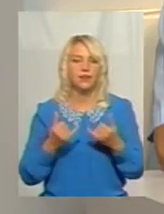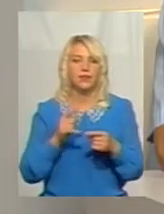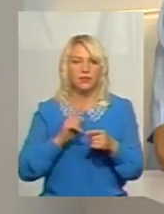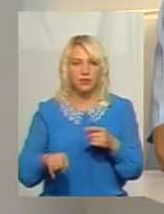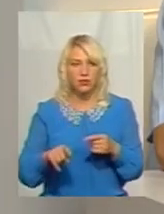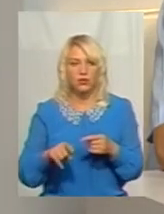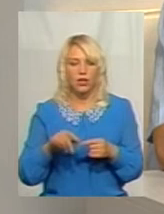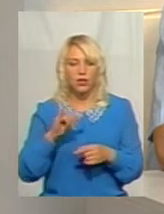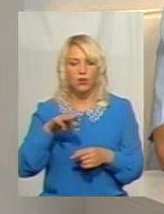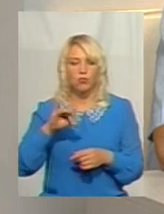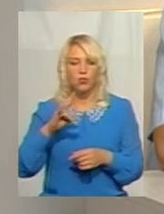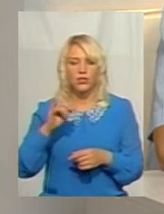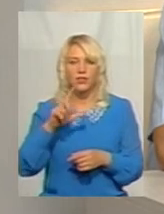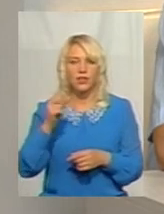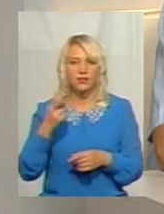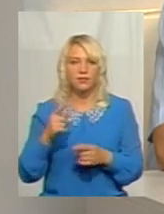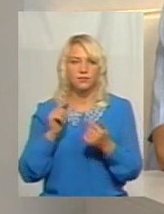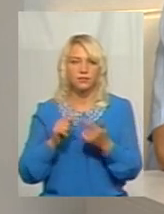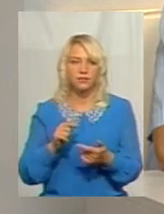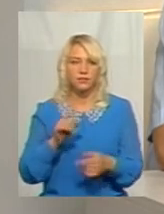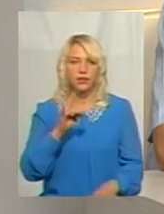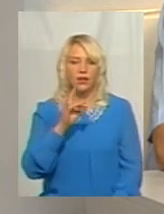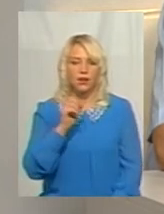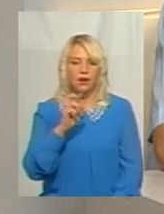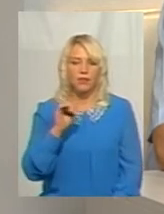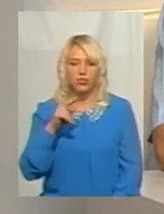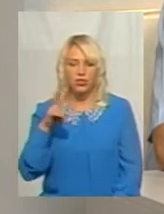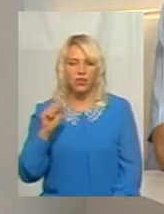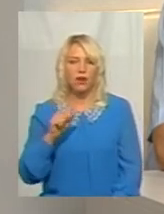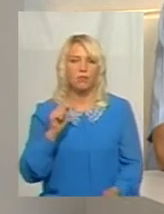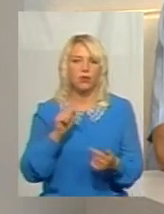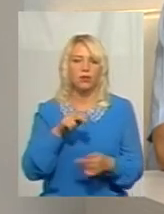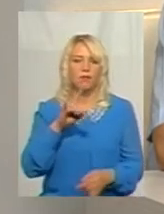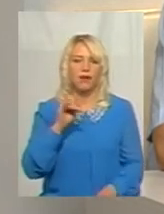екстреної імунізації, тобто протирабічна, протиправцева, це в нас є,